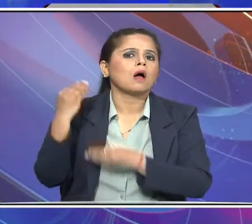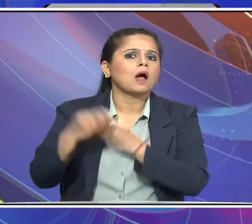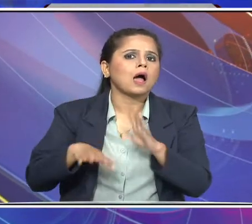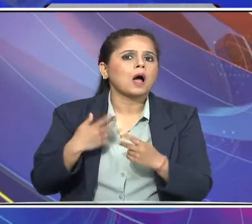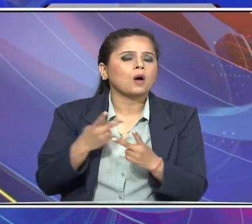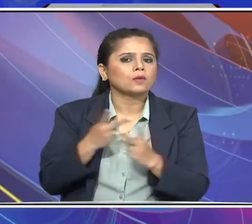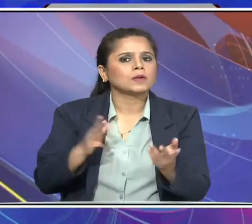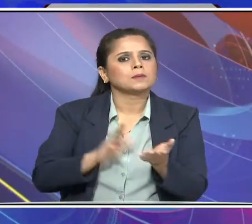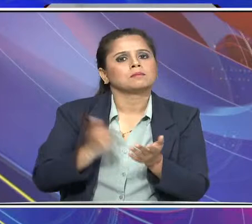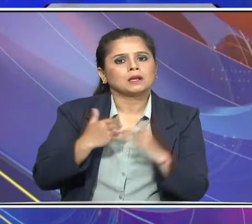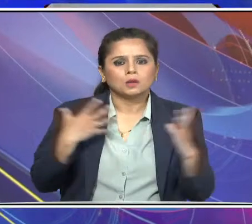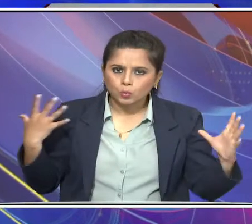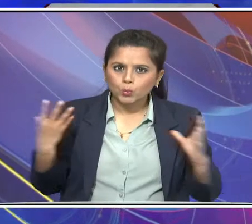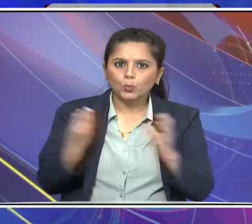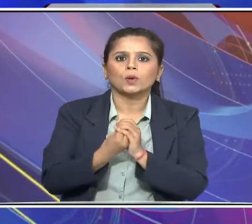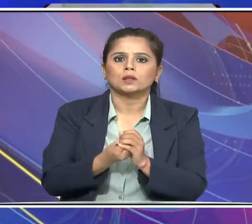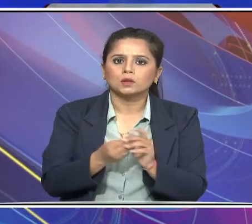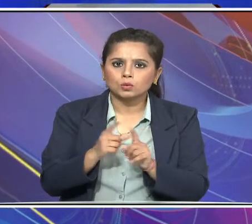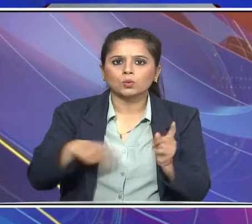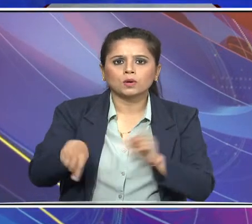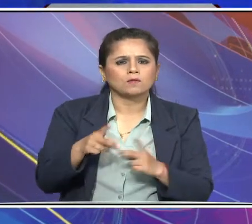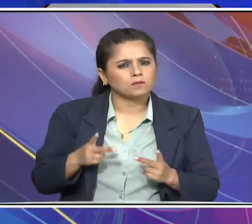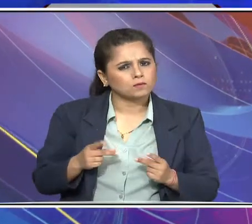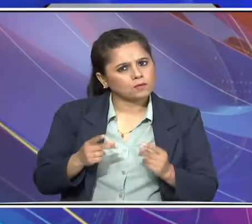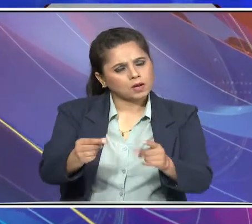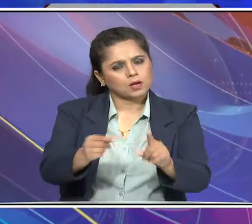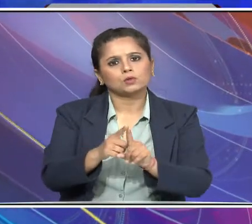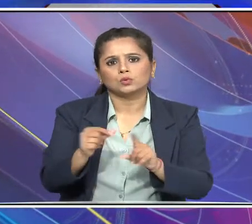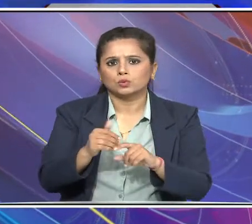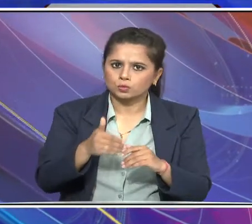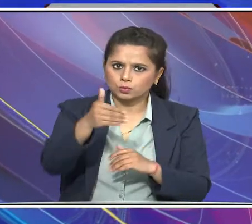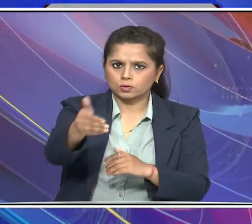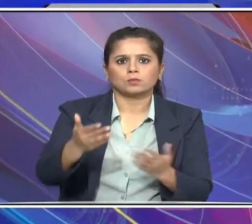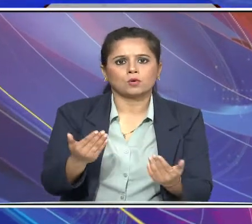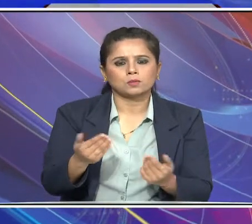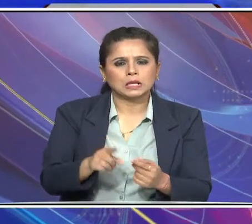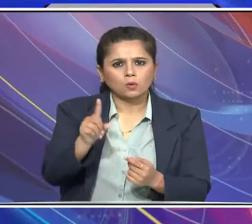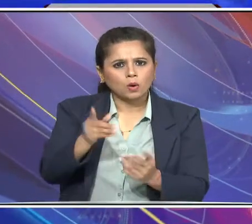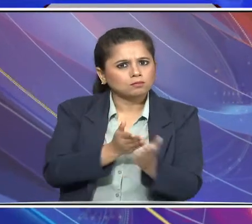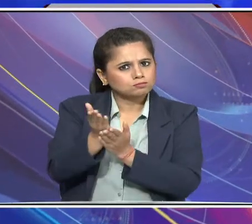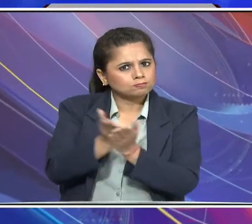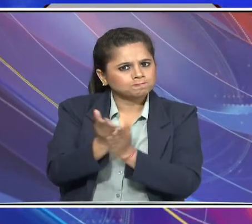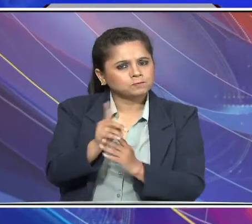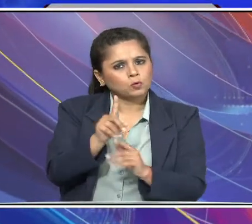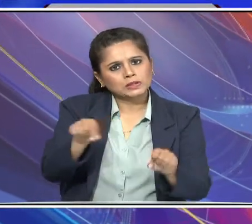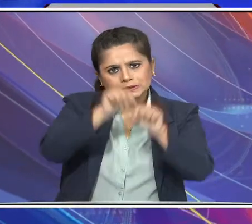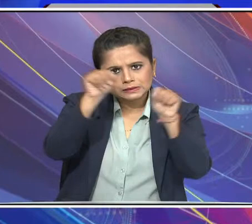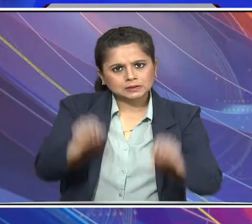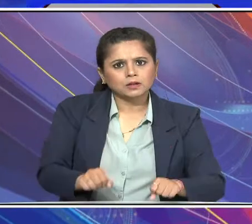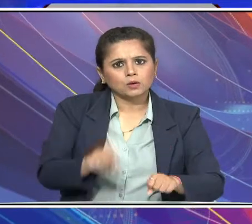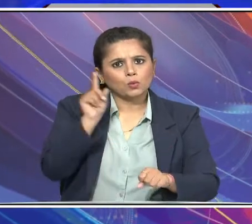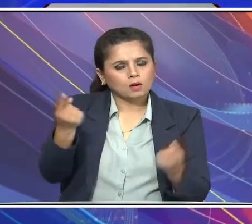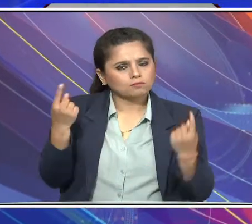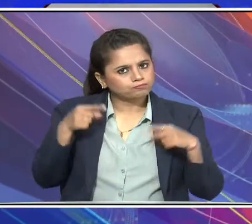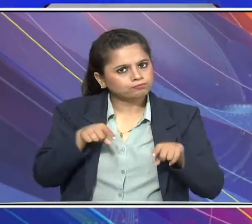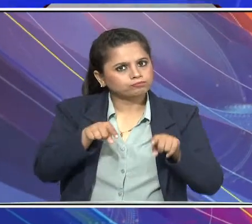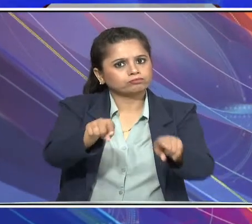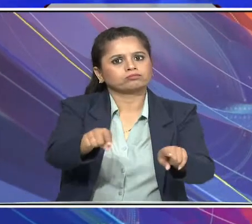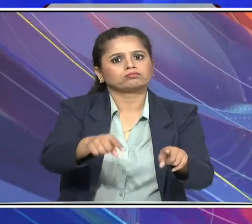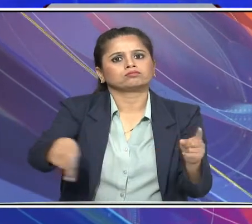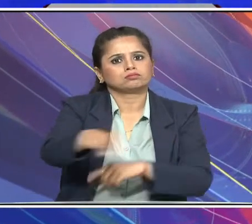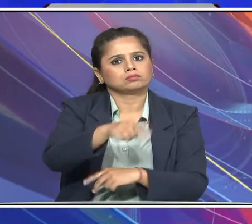साथ में मिलकर उसको तेजी से आगे बड़ा सके एक ही वे में एक ही सिस्टम से एक ही बात पर आगे बड़के